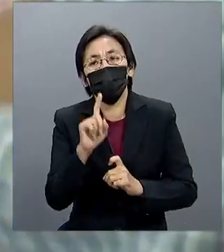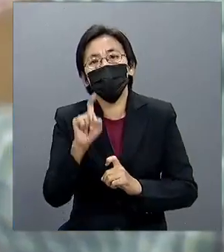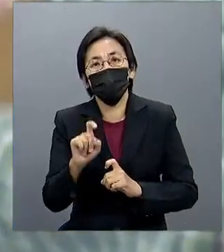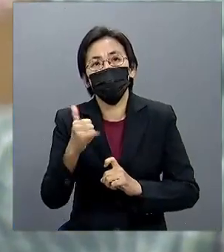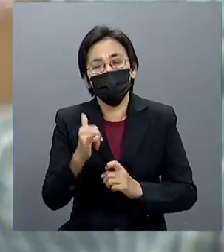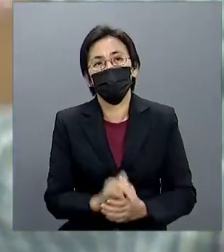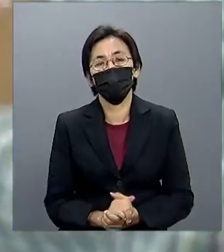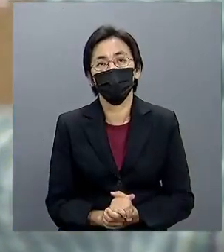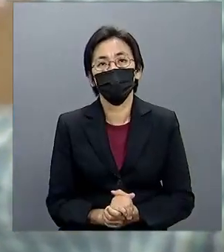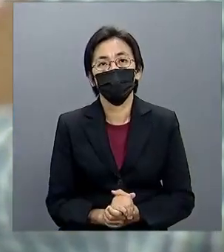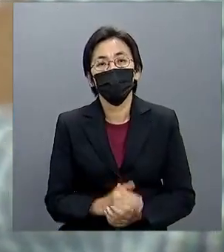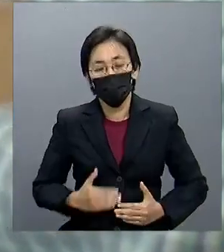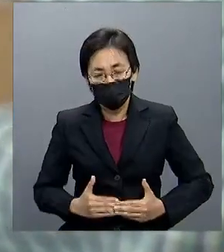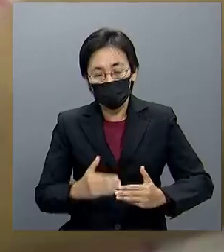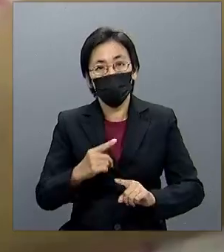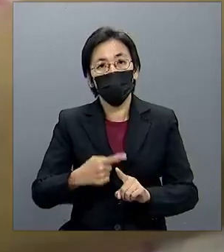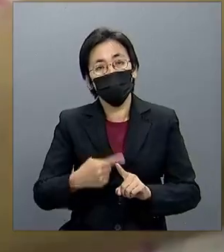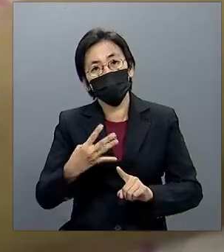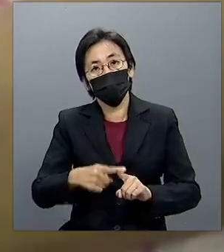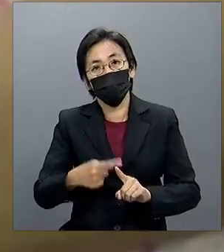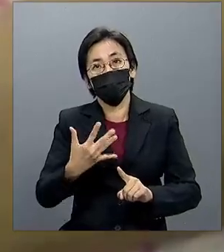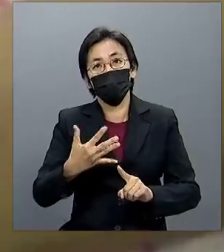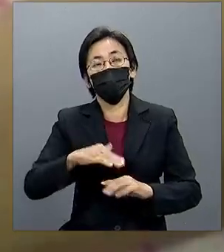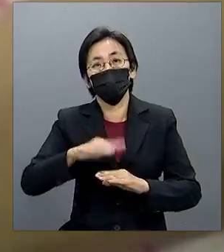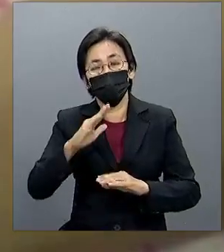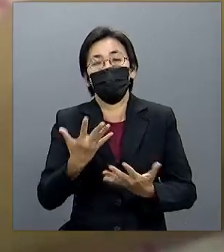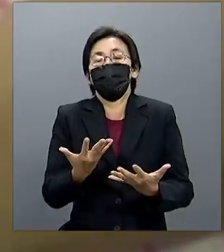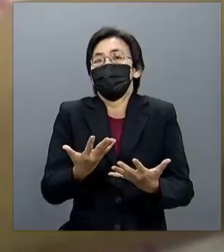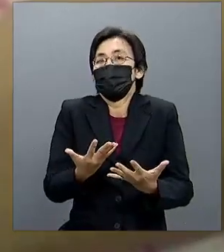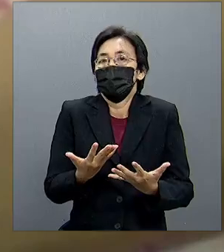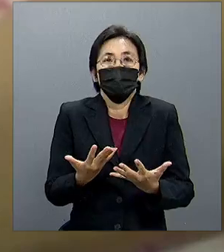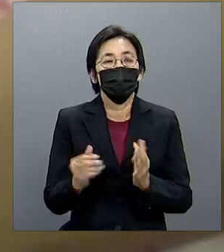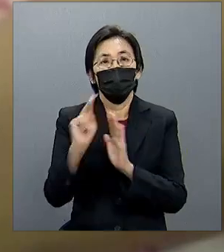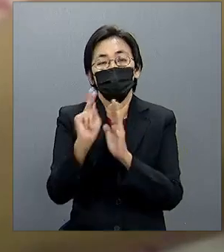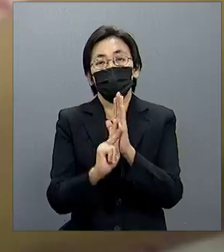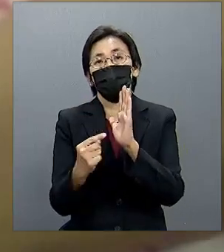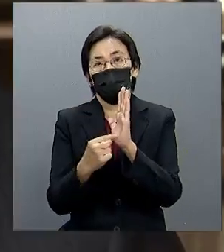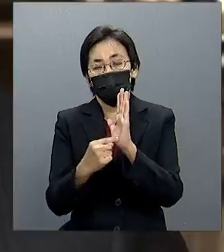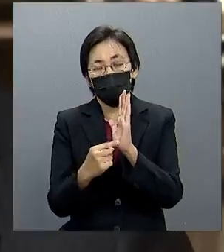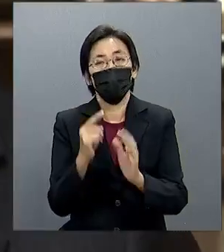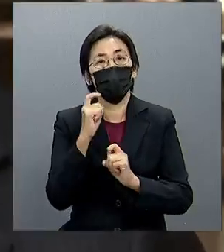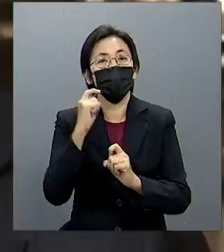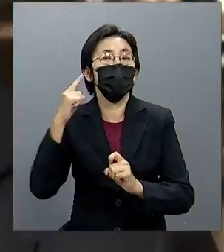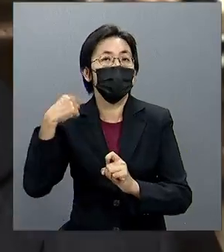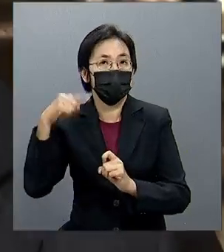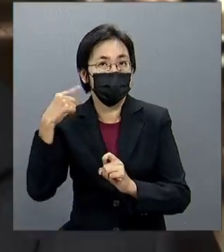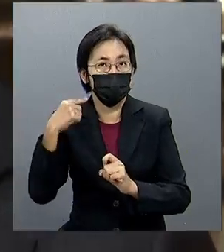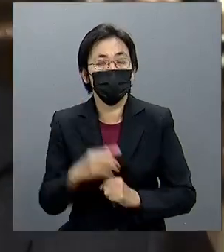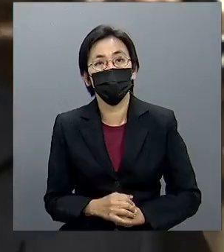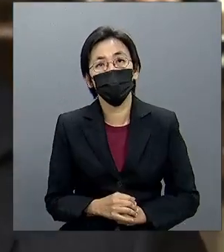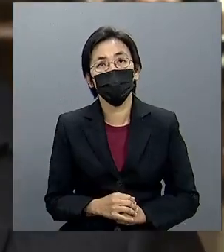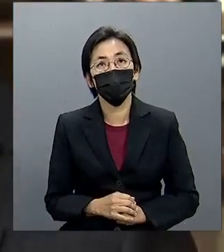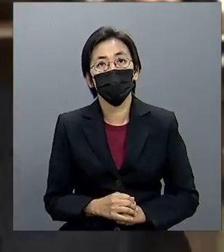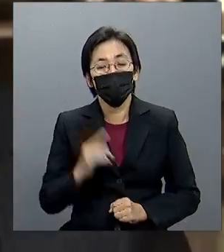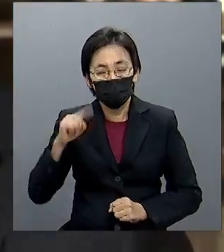ท้อง 4-5 เดือนขึ้นไปนะคะประเด็นที่1คือกฎหมายนี้เป็นอันตรายต่อหญิงนั้นค่ะการทำแท้งทุกคนนะคะโดย